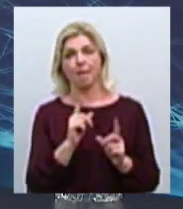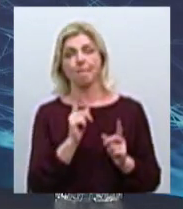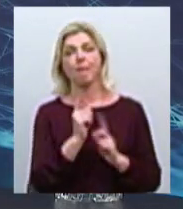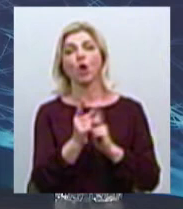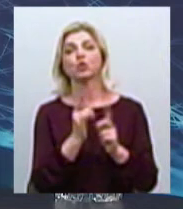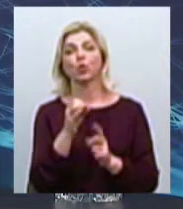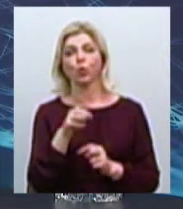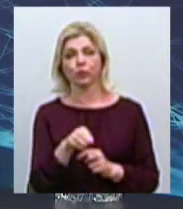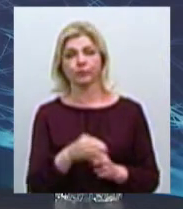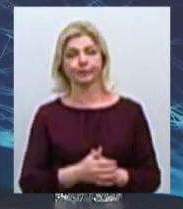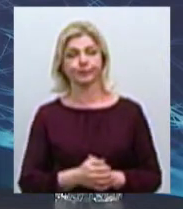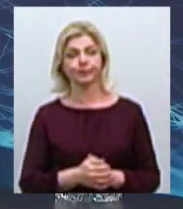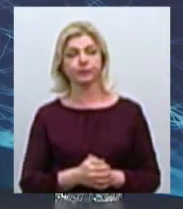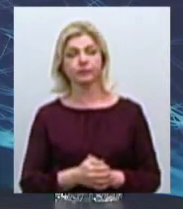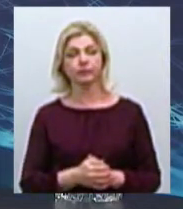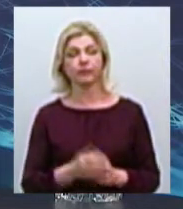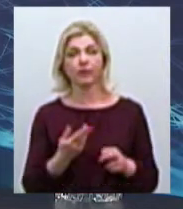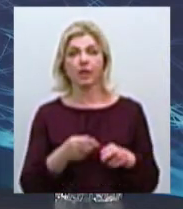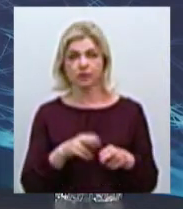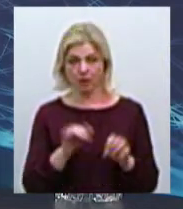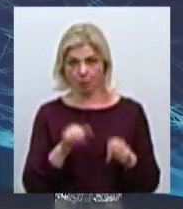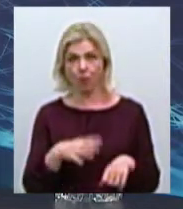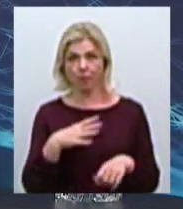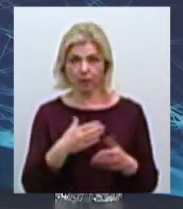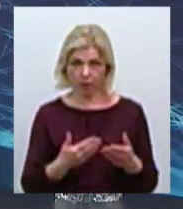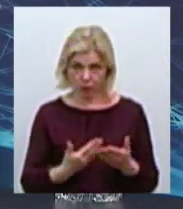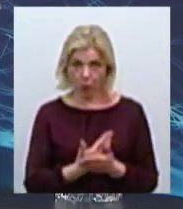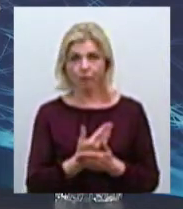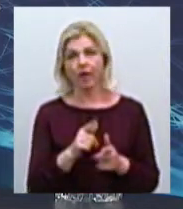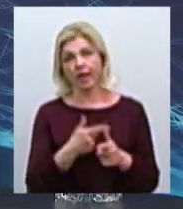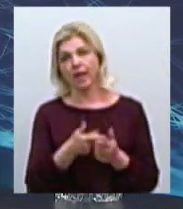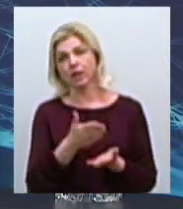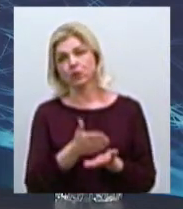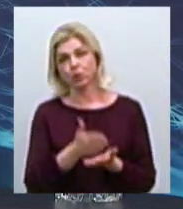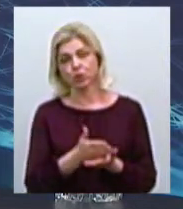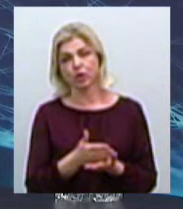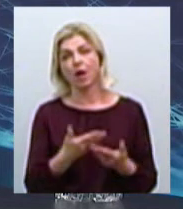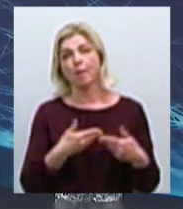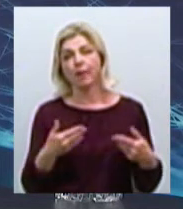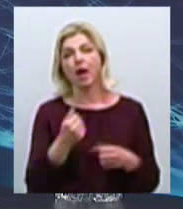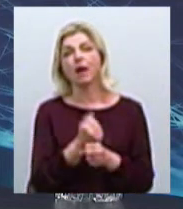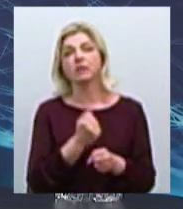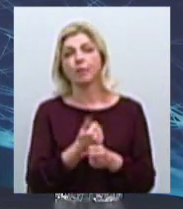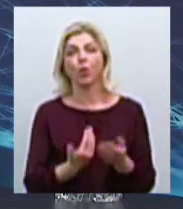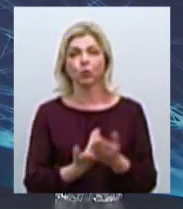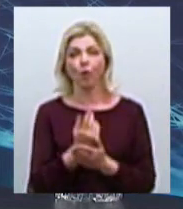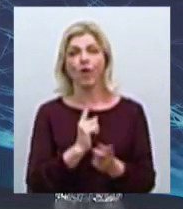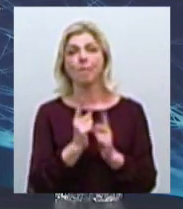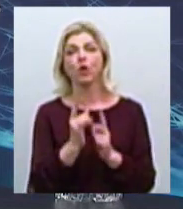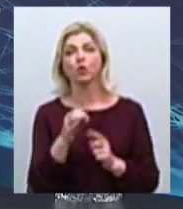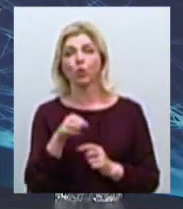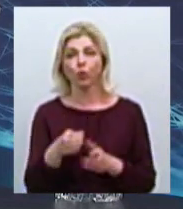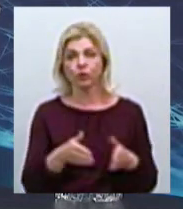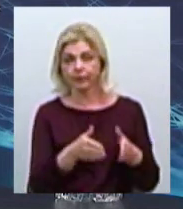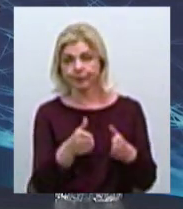В розробці? Тобто це можуть бути нові чи все ж таки існуючі? Ми розробляємо нові маршрути, тому що автобуси